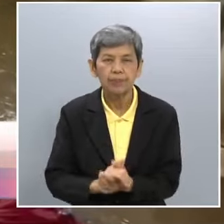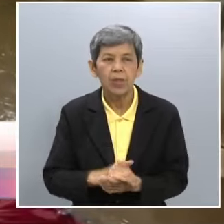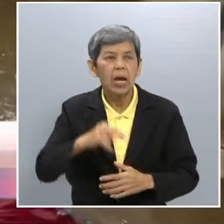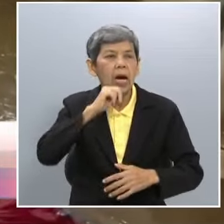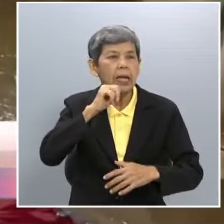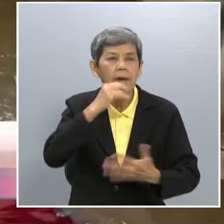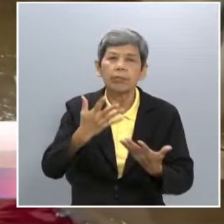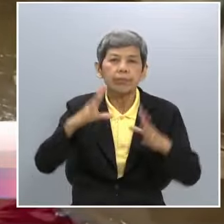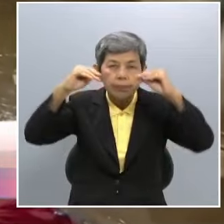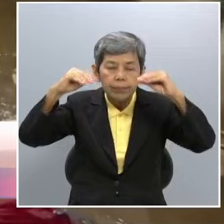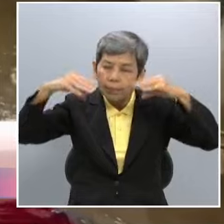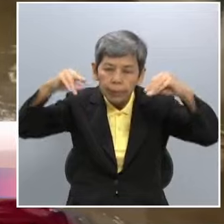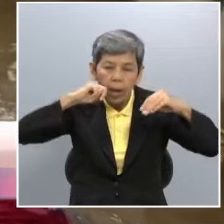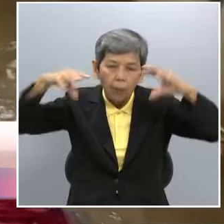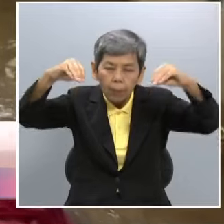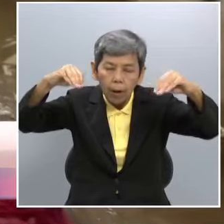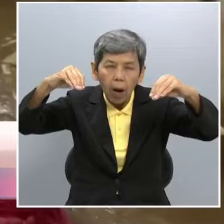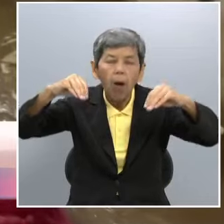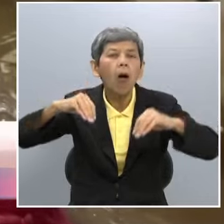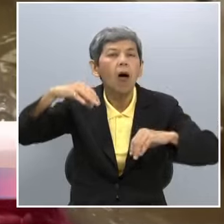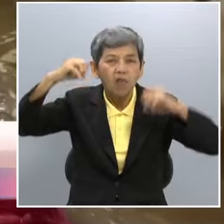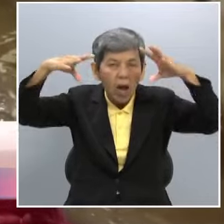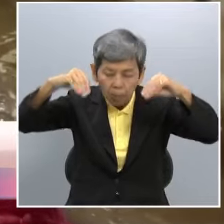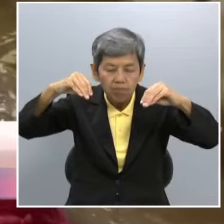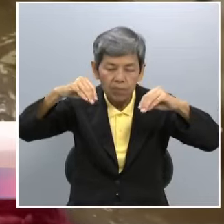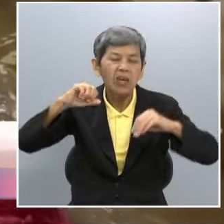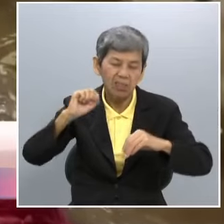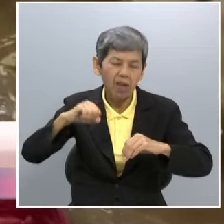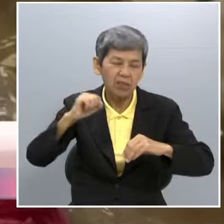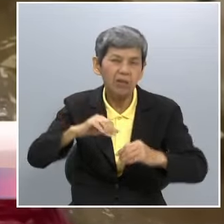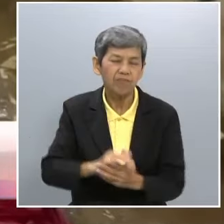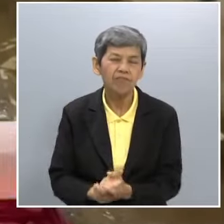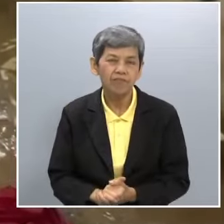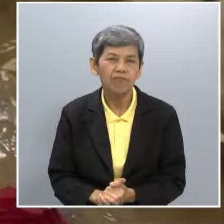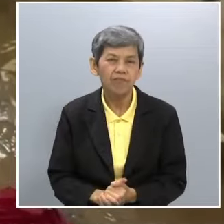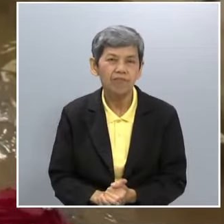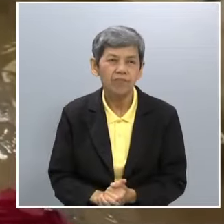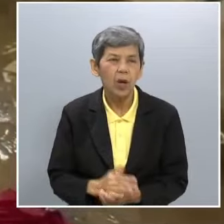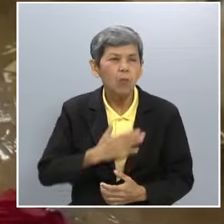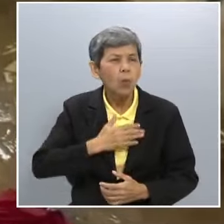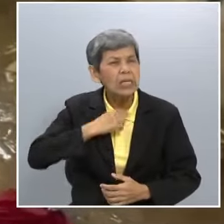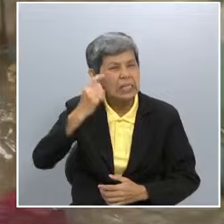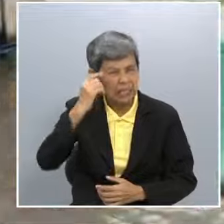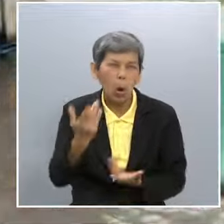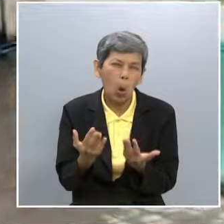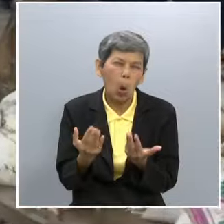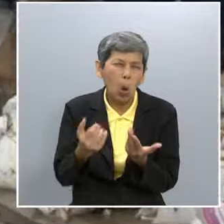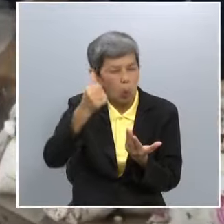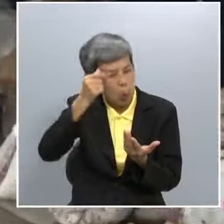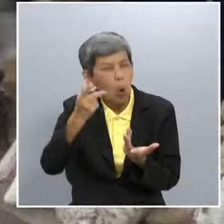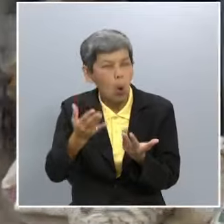เด้ง กูเรื่องไฟฟ้าตัวเรื่องนี้เลย กูไฟฟ้าตัวครับคงอีกหลายวันอะที่อะกับเ